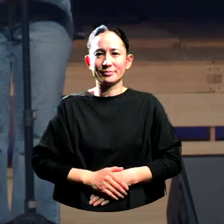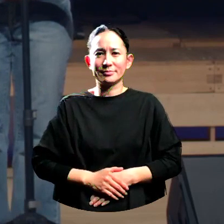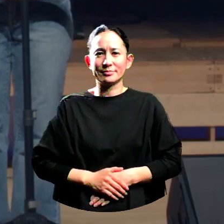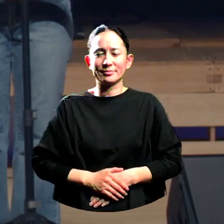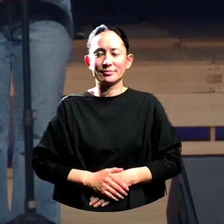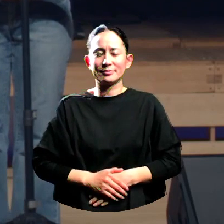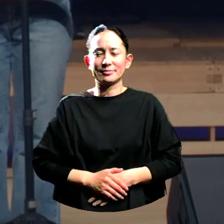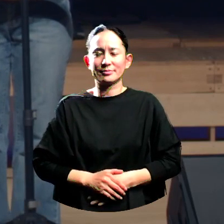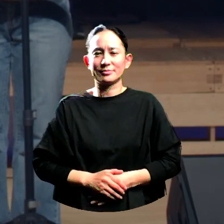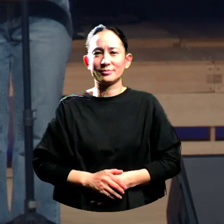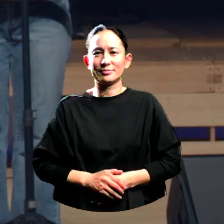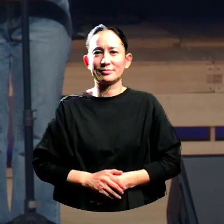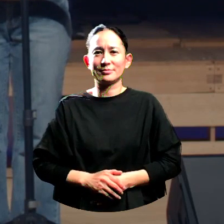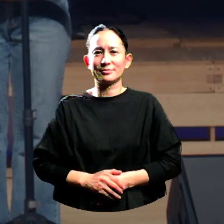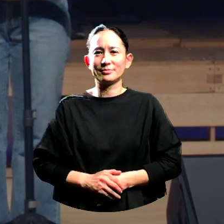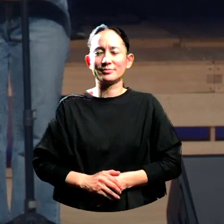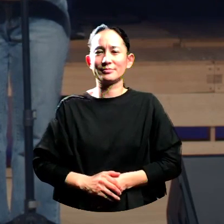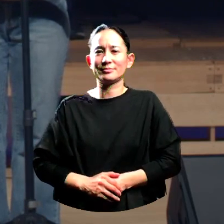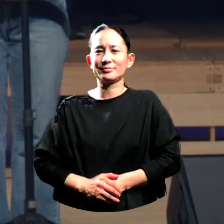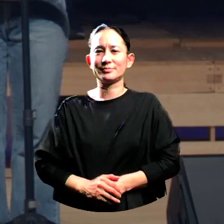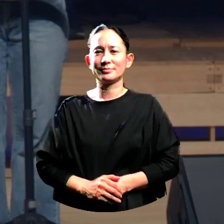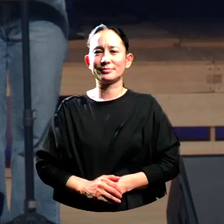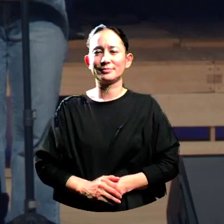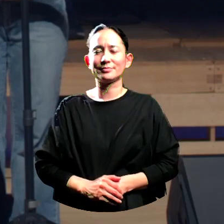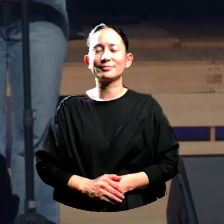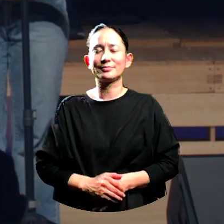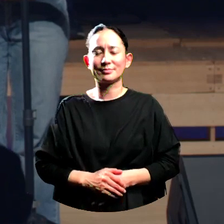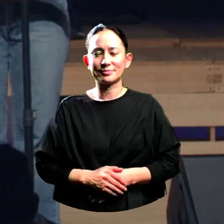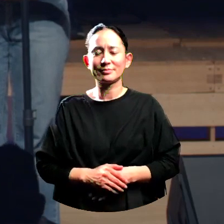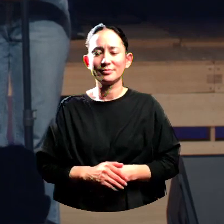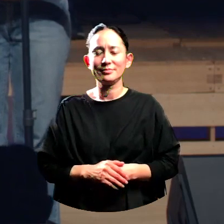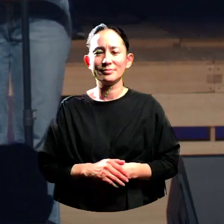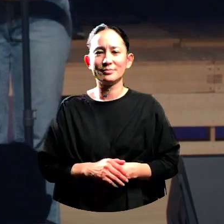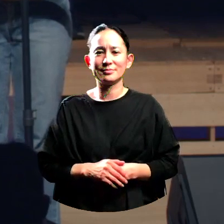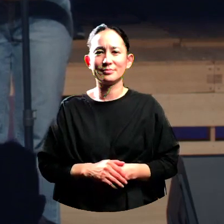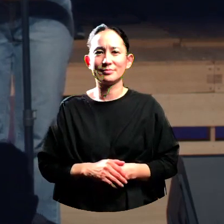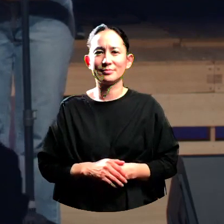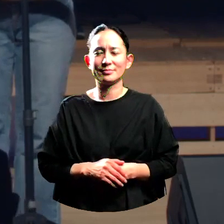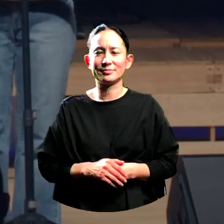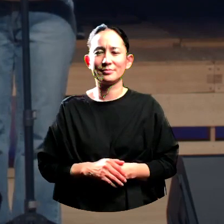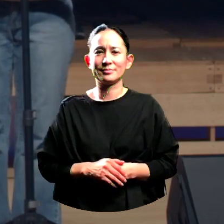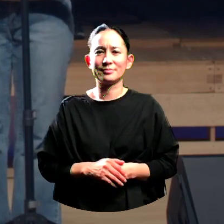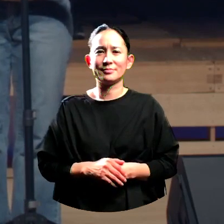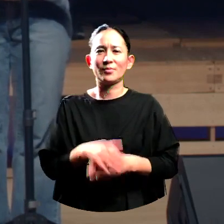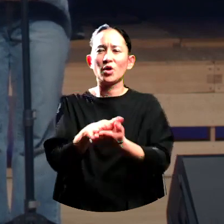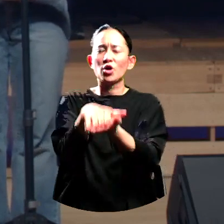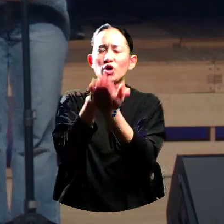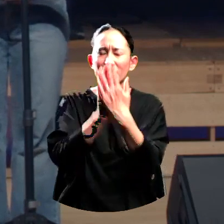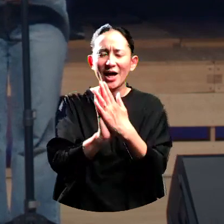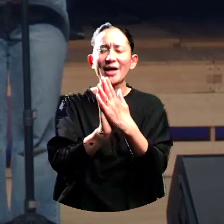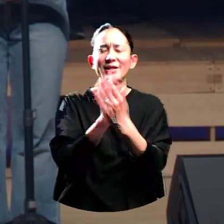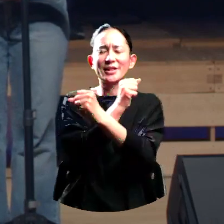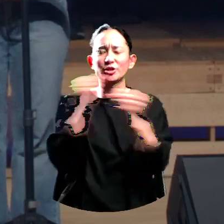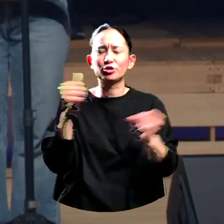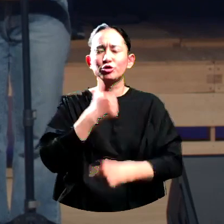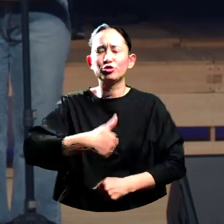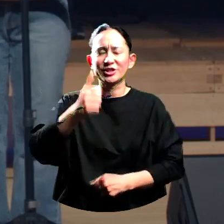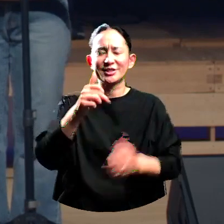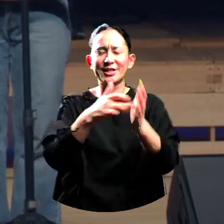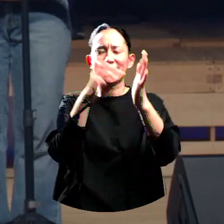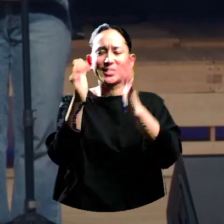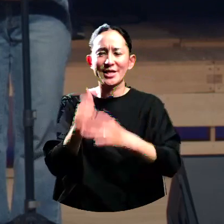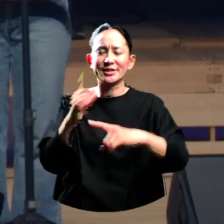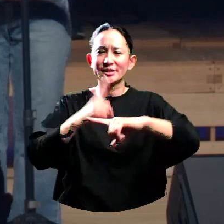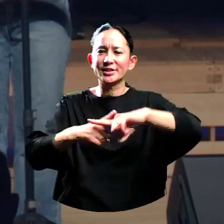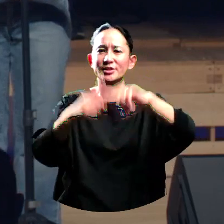that they will feel, they will experience your joy, power, and hope of the resurrection. よみがえられた救い主、イエス・キリストの名